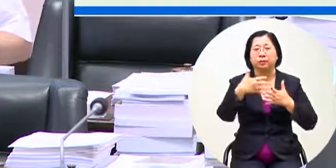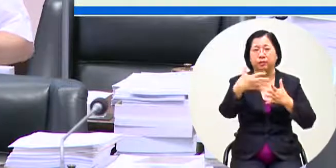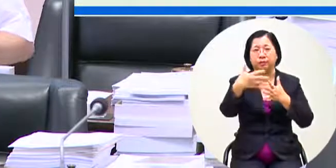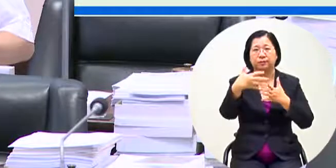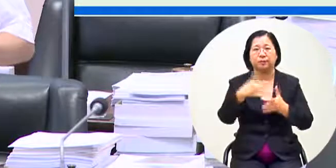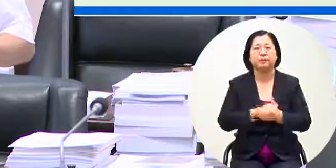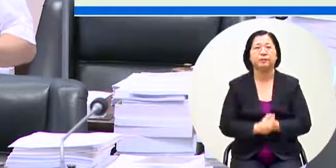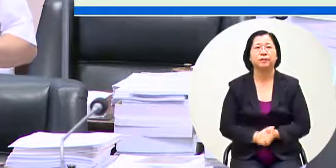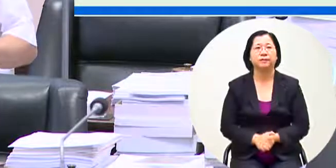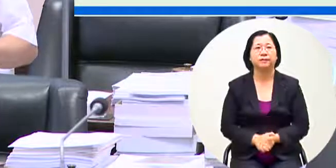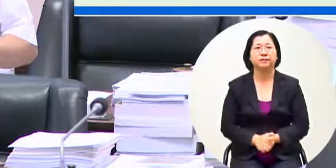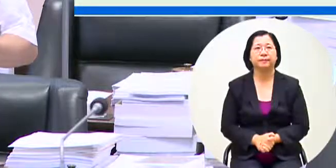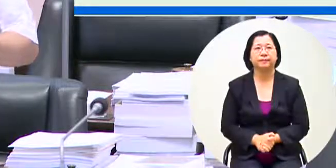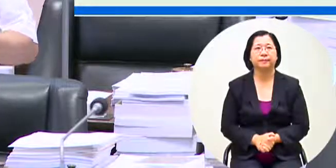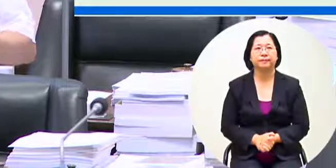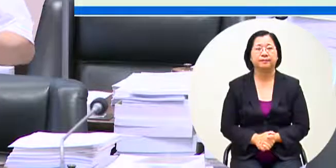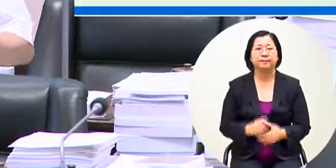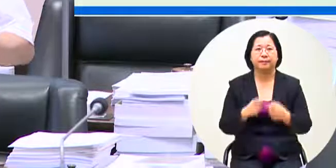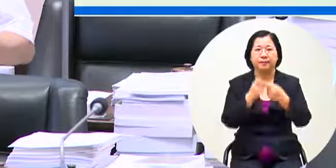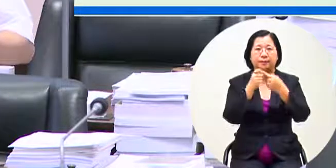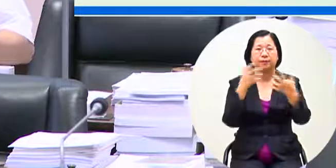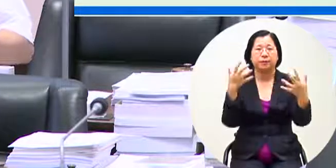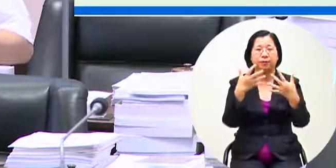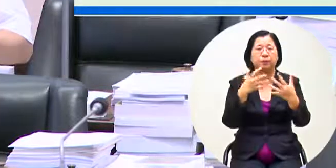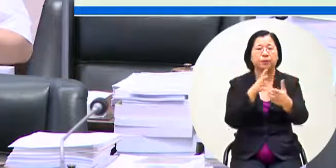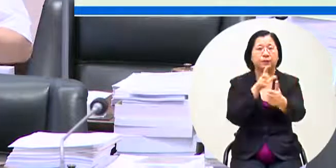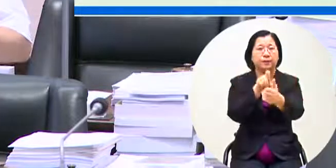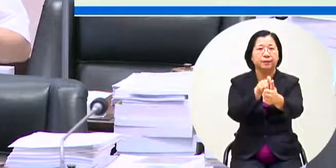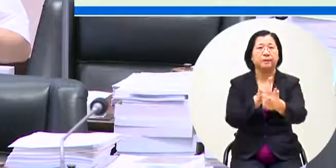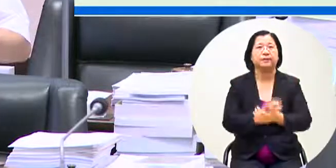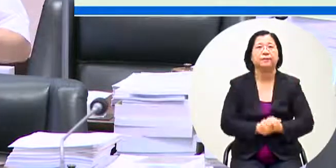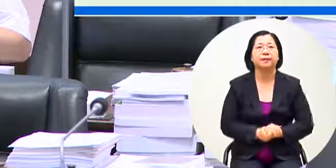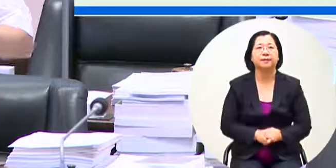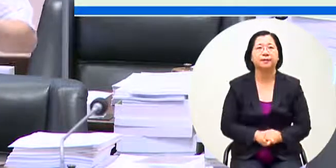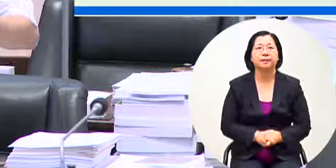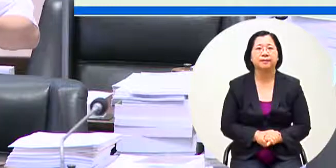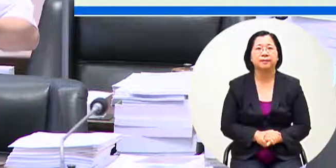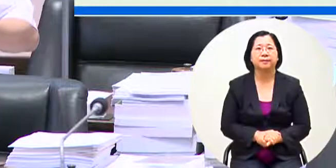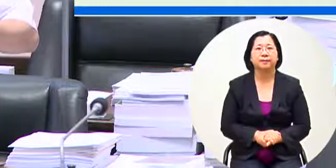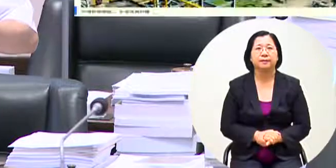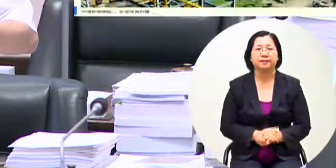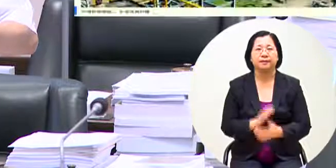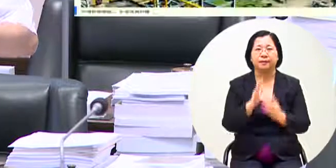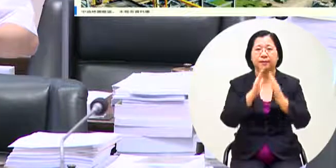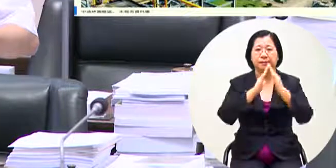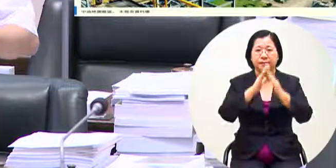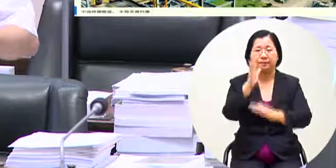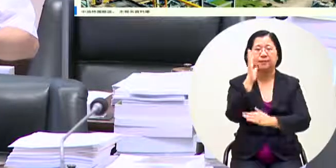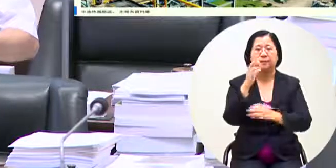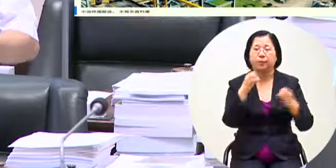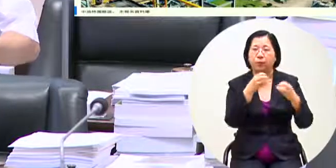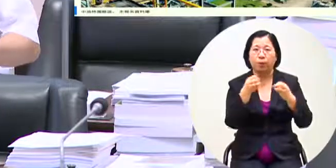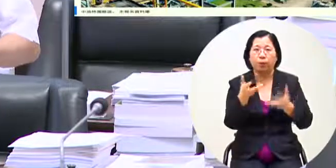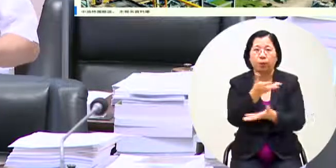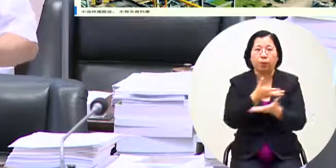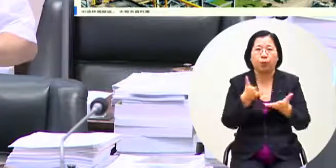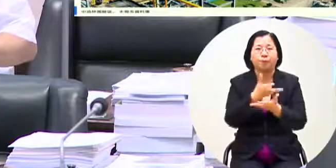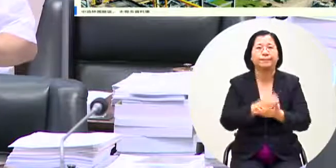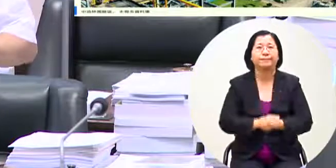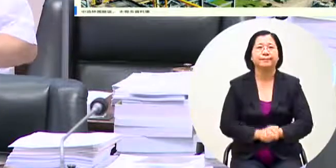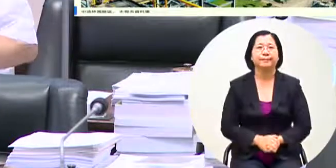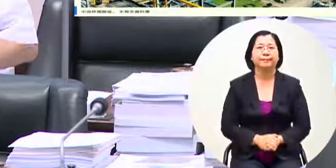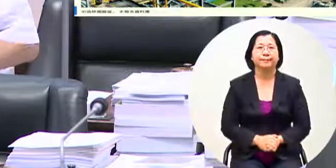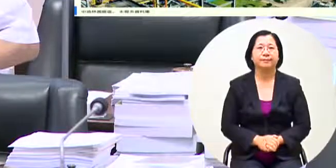吼，啊要来含咱的即、這个啊市府团队吼做探讨吼，来。电邮吼，